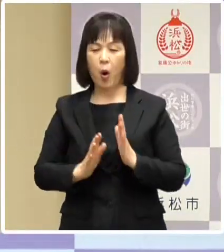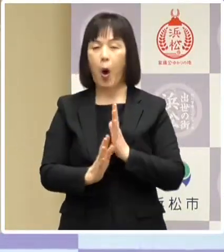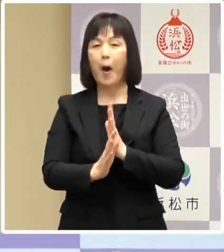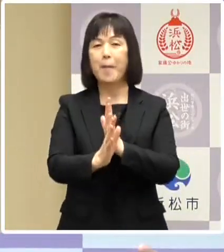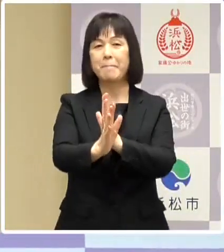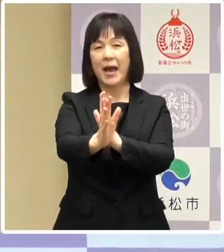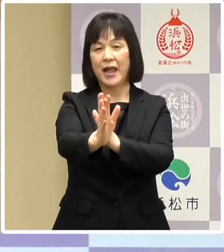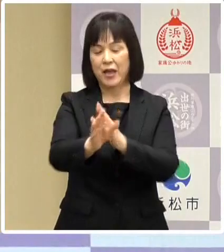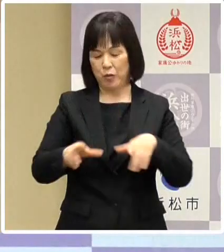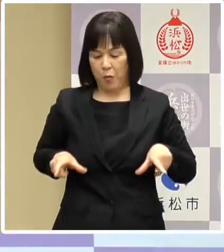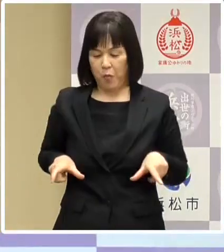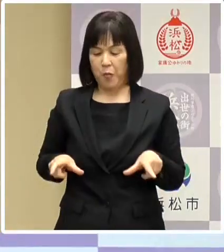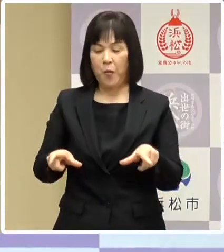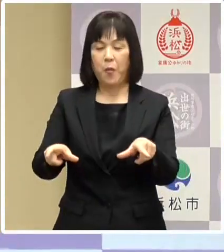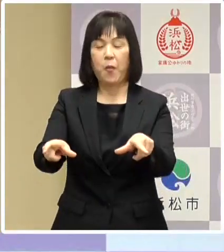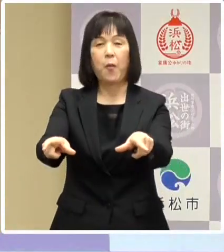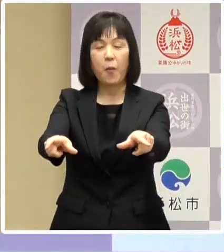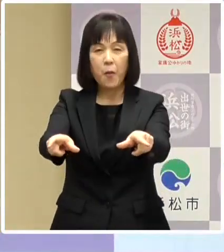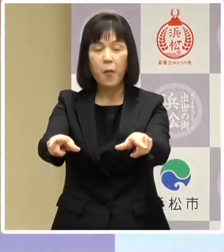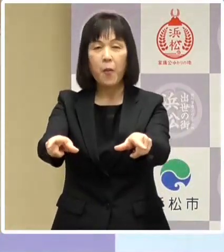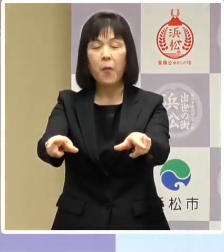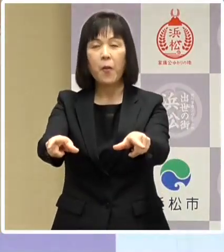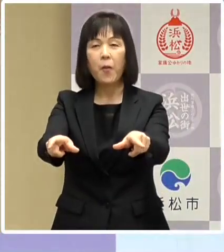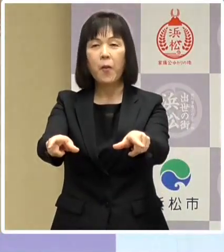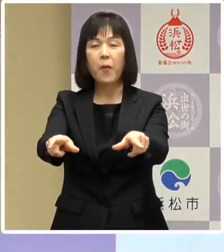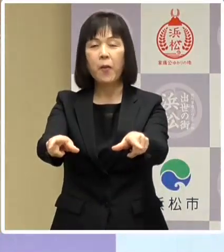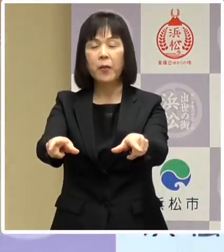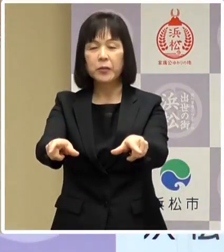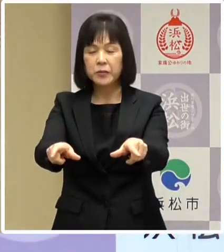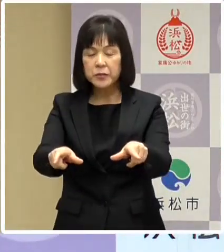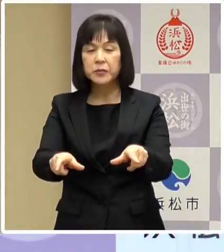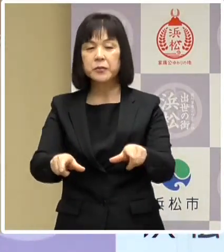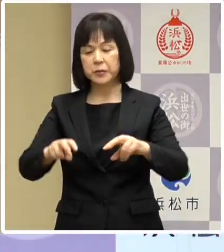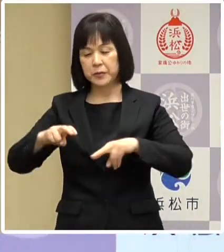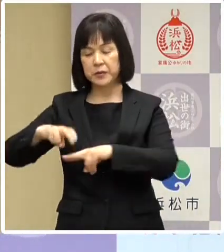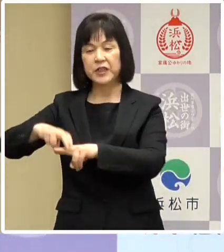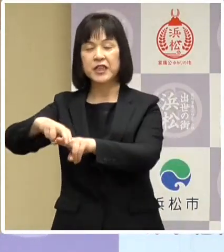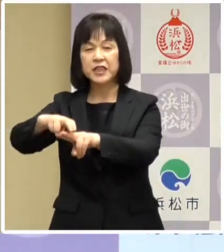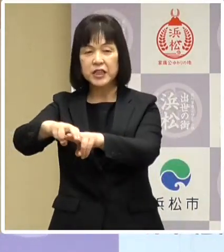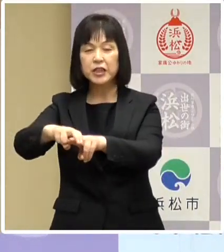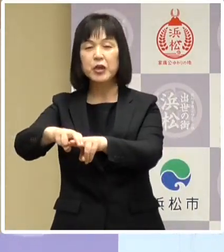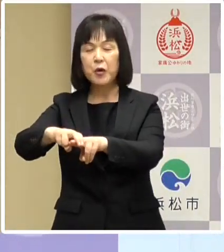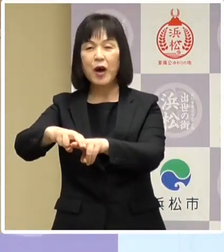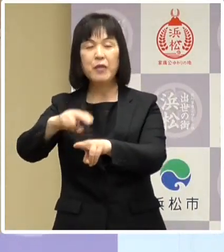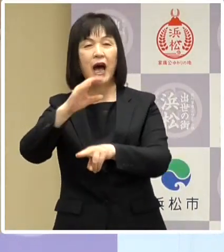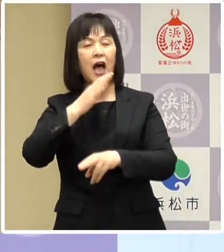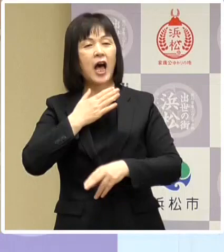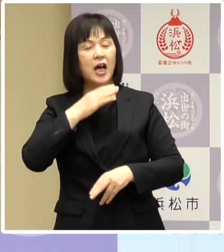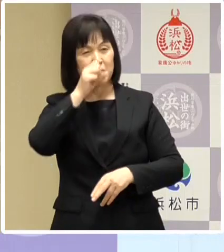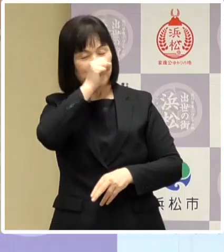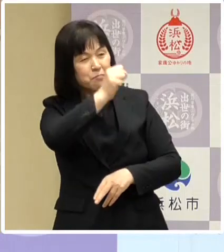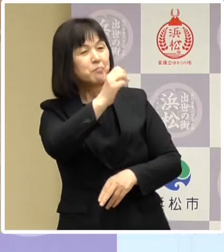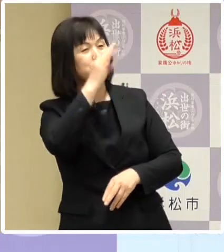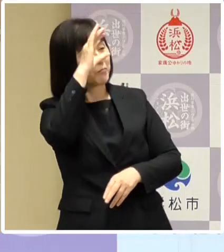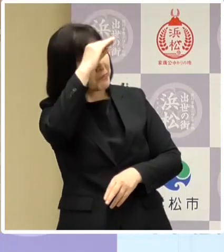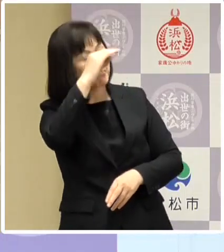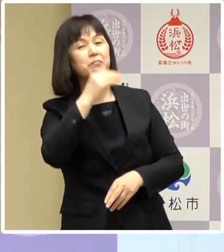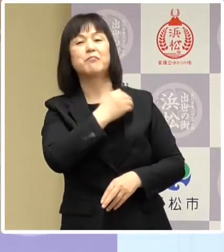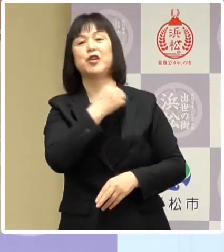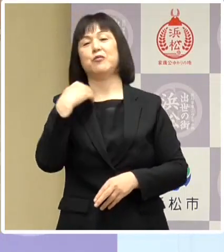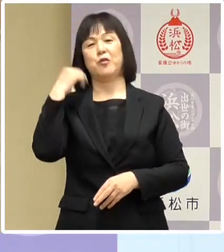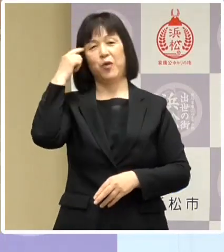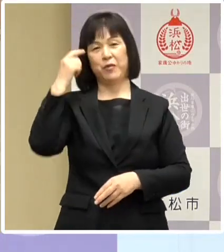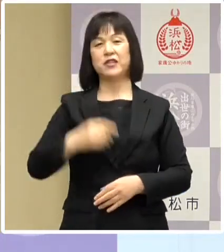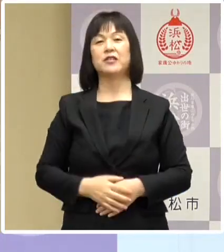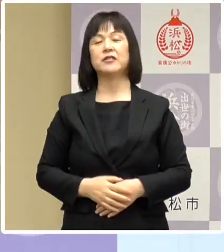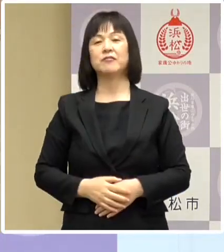に沿ったビルなんかですと、うん、そのビルの中っていうのはですね、おそらく特等席になると思いますんで、まあ、そういうところまでは